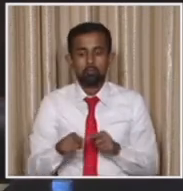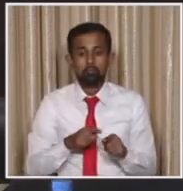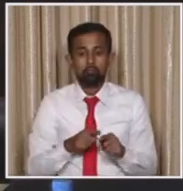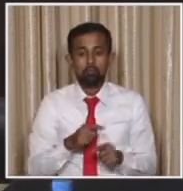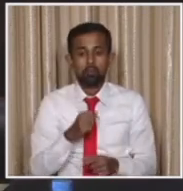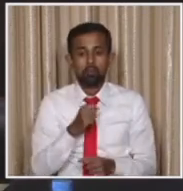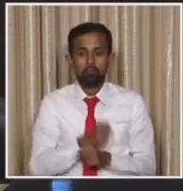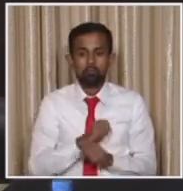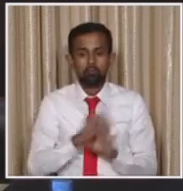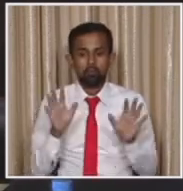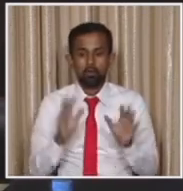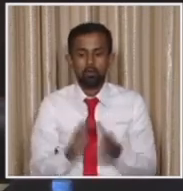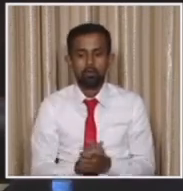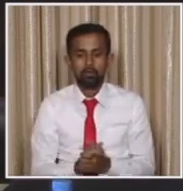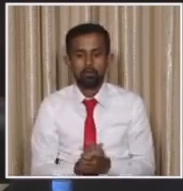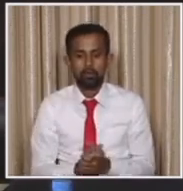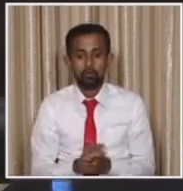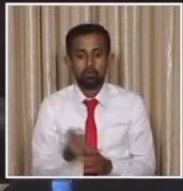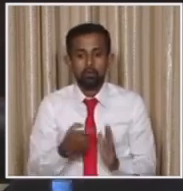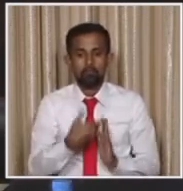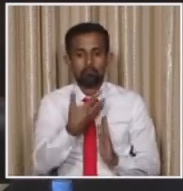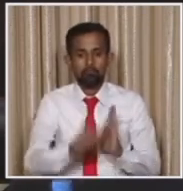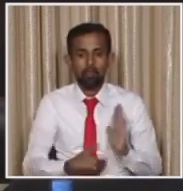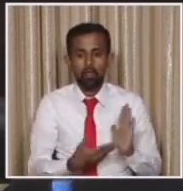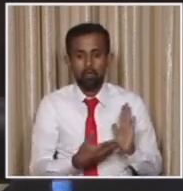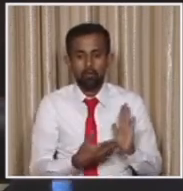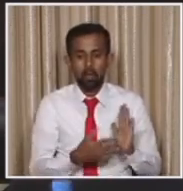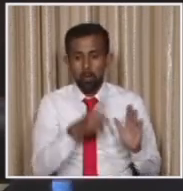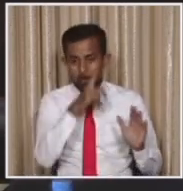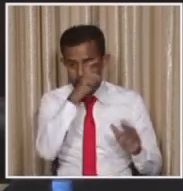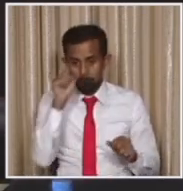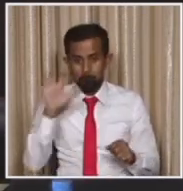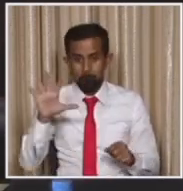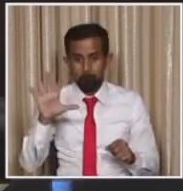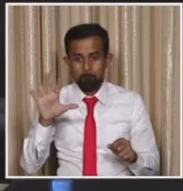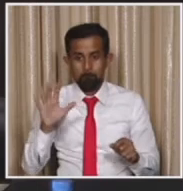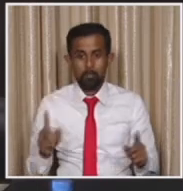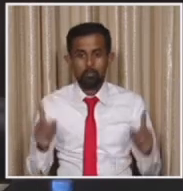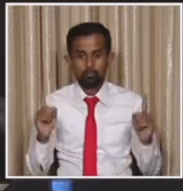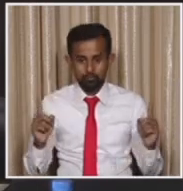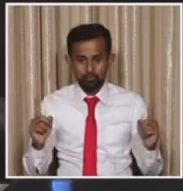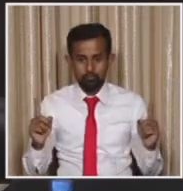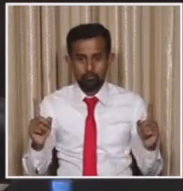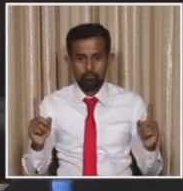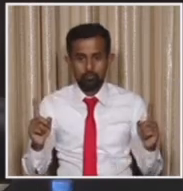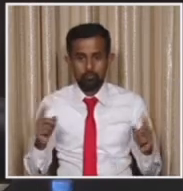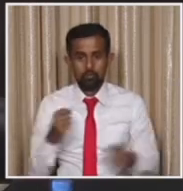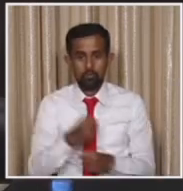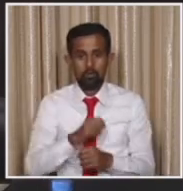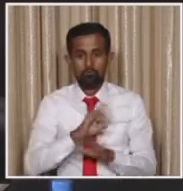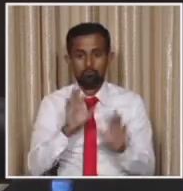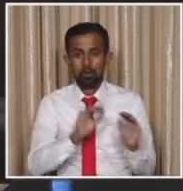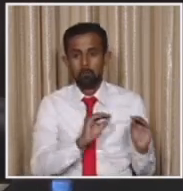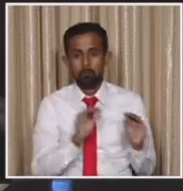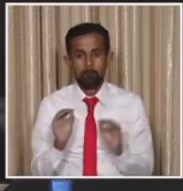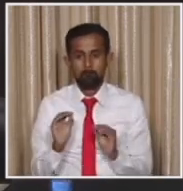එකෙන් කරාවි. ඒ මේ වාර්තාවේ තියෙනවා මාස 5කට පමණක් ඒ ගැසට් එකෙන්